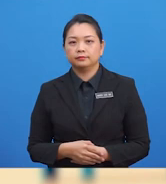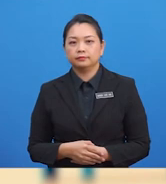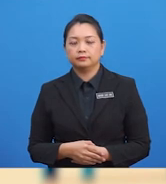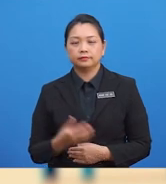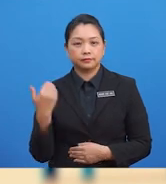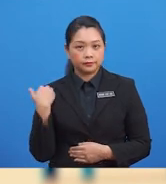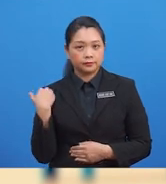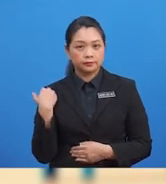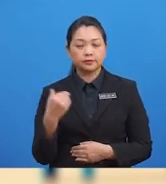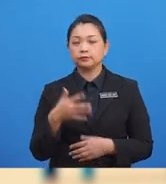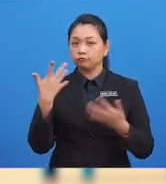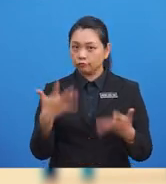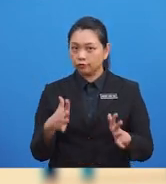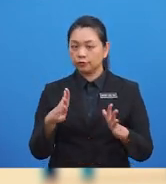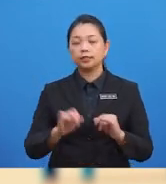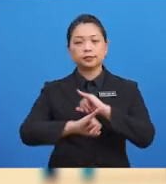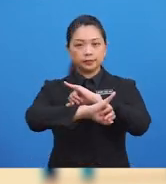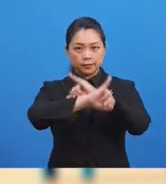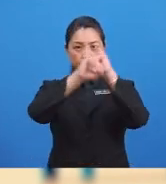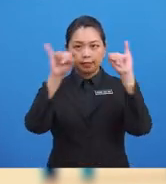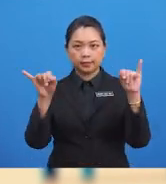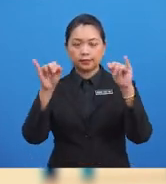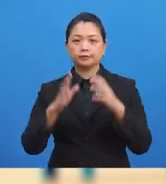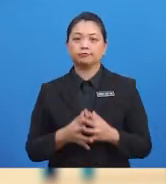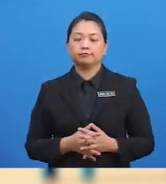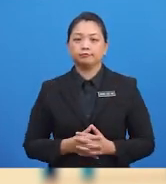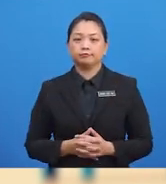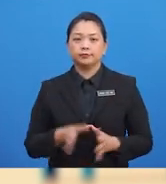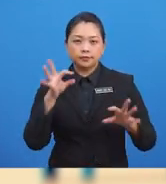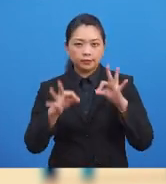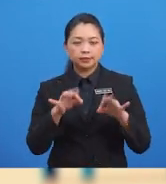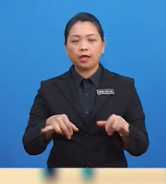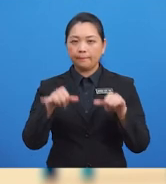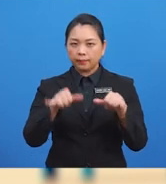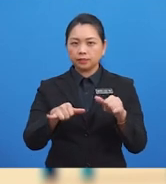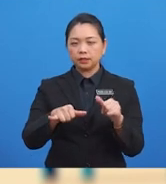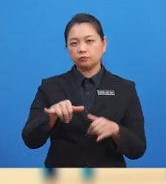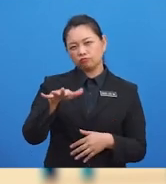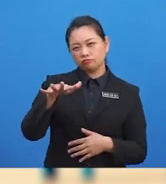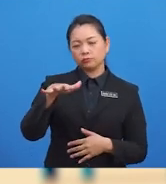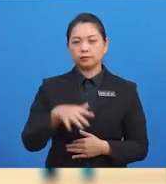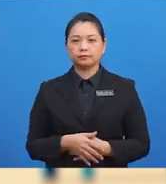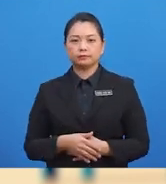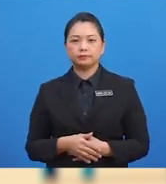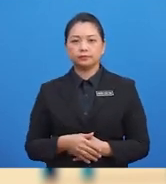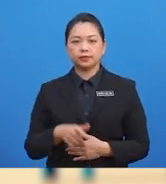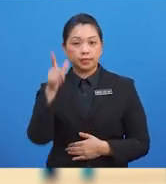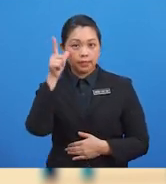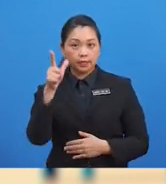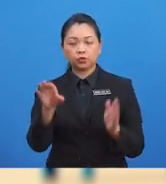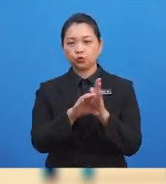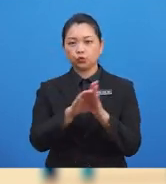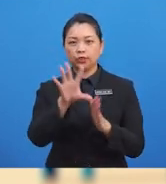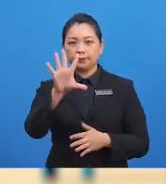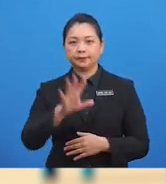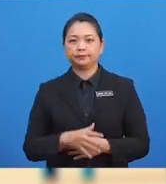Boleh semua? Adakah anda jelas dengan 4 contoh ini? Jika anda masih kurang jelas, mari